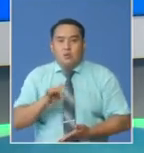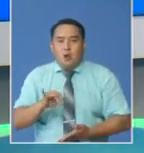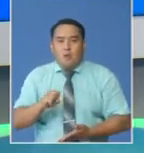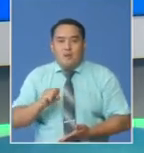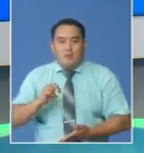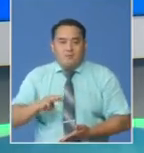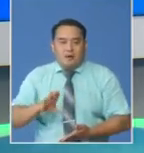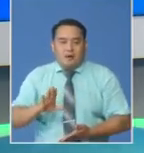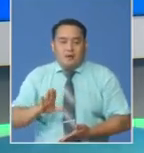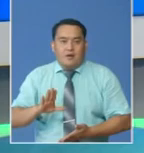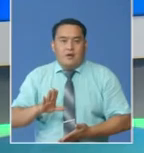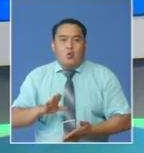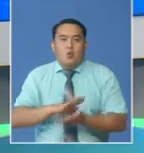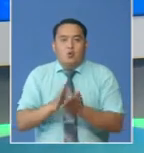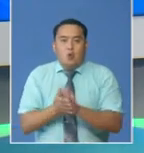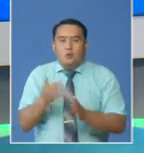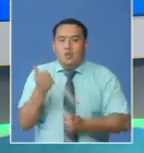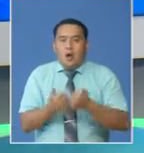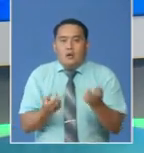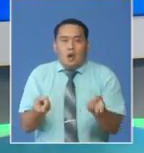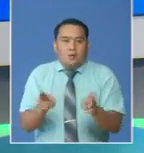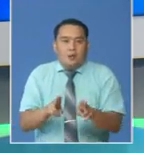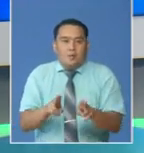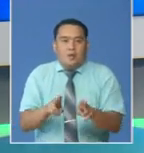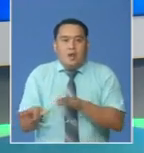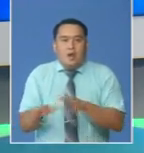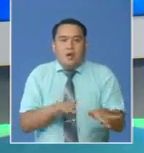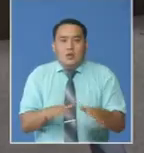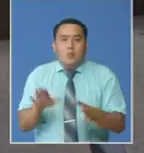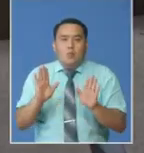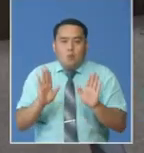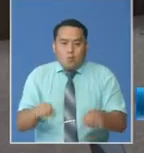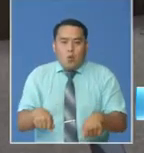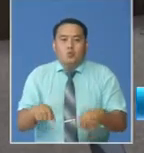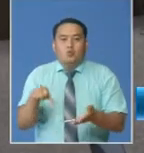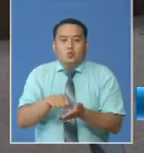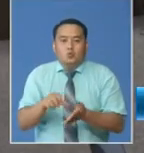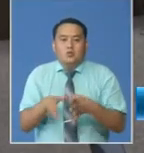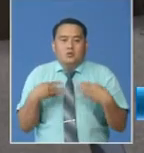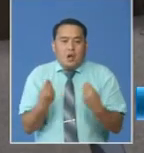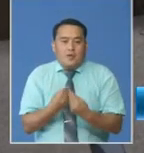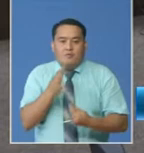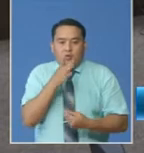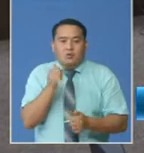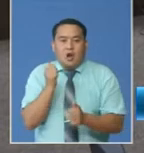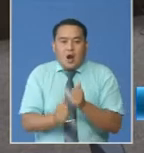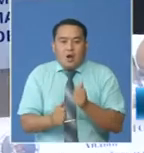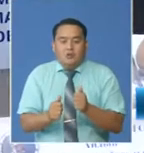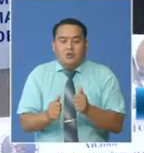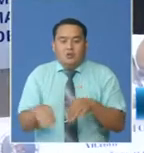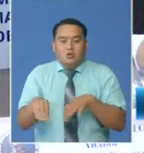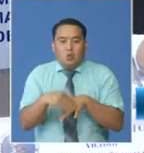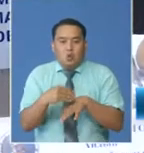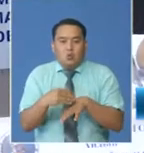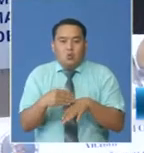Айдын Нурмухамбетов. Условия состязания остаются прежними. В мероприятии могут принять участие семьи, где возраст каждого из супругов